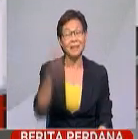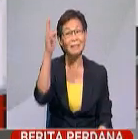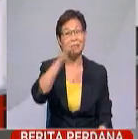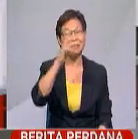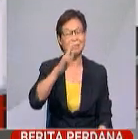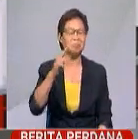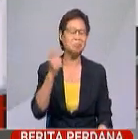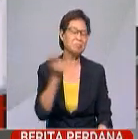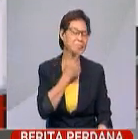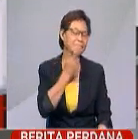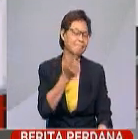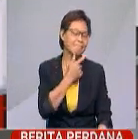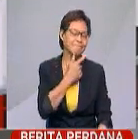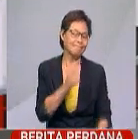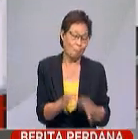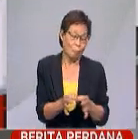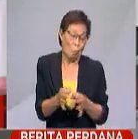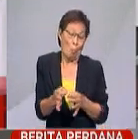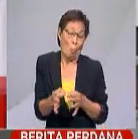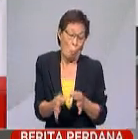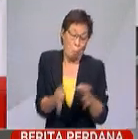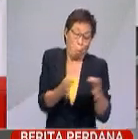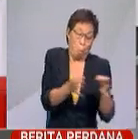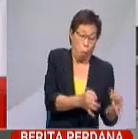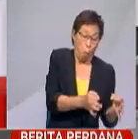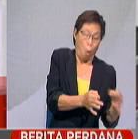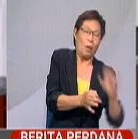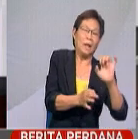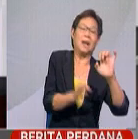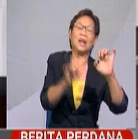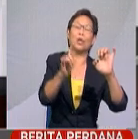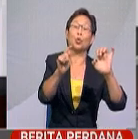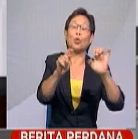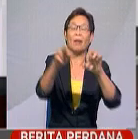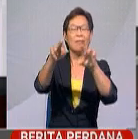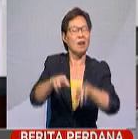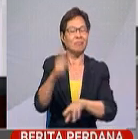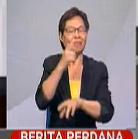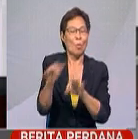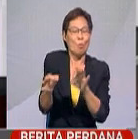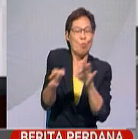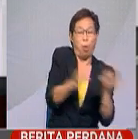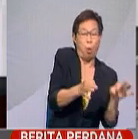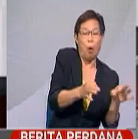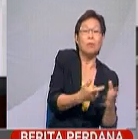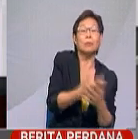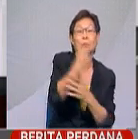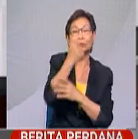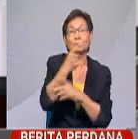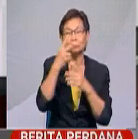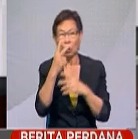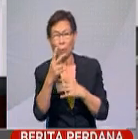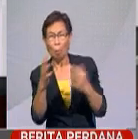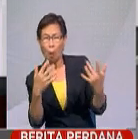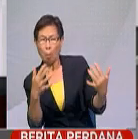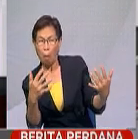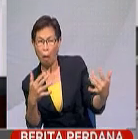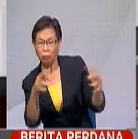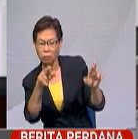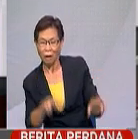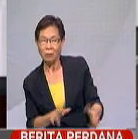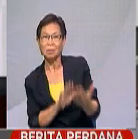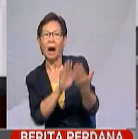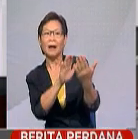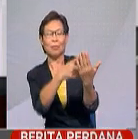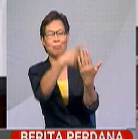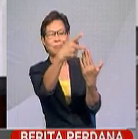Kerajaan tidak berhasrat untuk melanjutkan tempoh program e-tunai rakyat. Tumpuan kini adalah untuk melihat sambutan rakyat terhadap